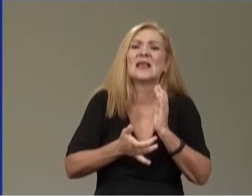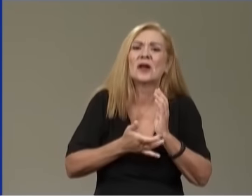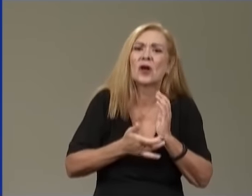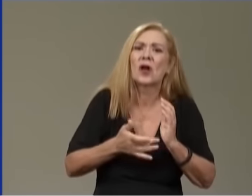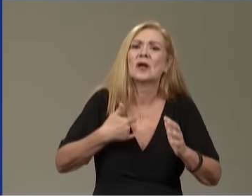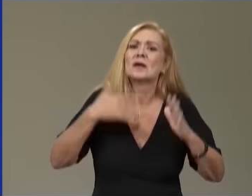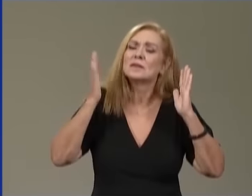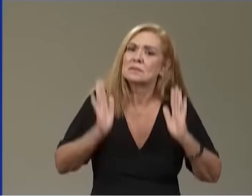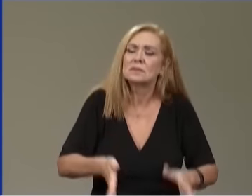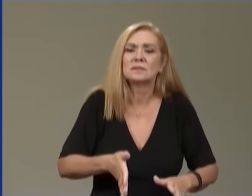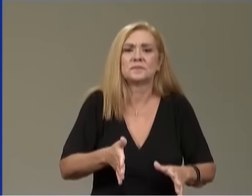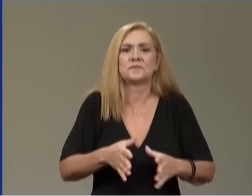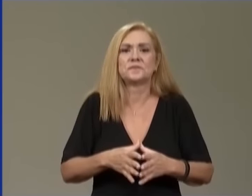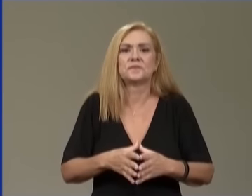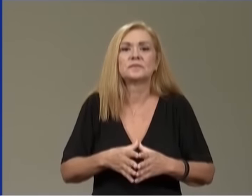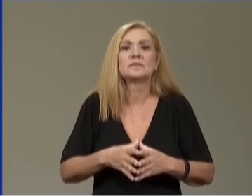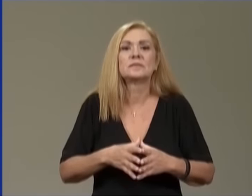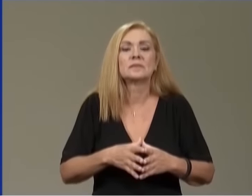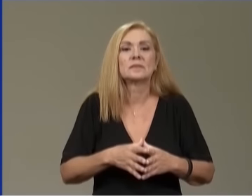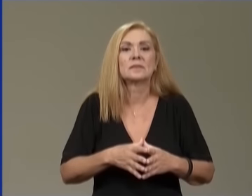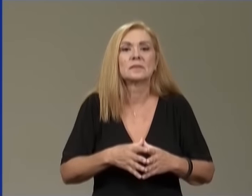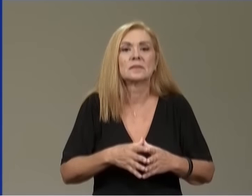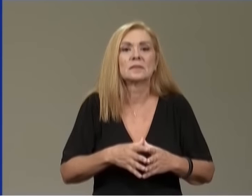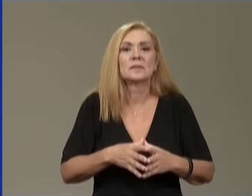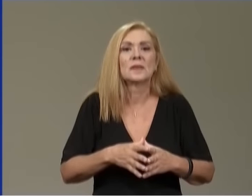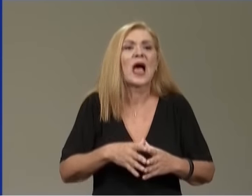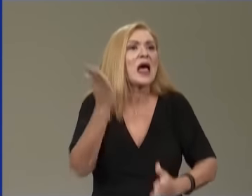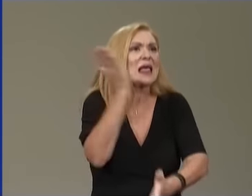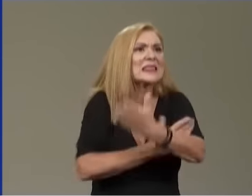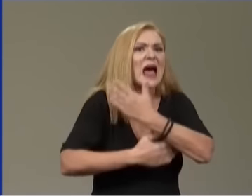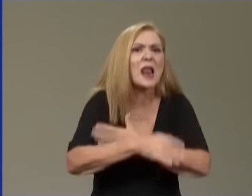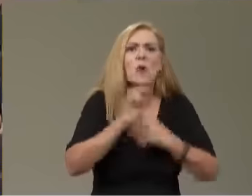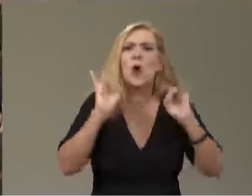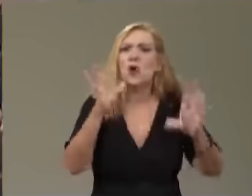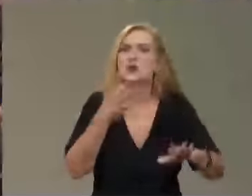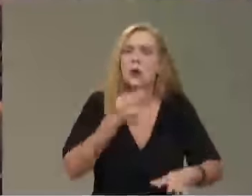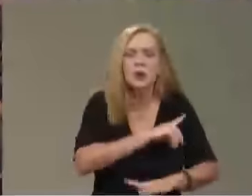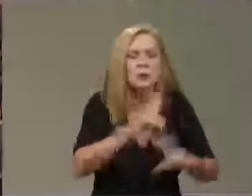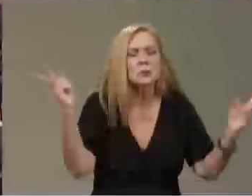ώστε να πάψει επιτέλους ή χωρίς λόγο ταλαιπωρία τους.